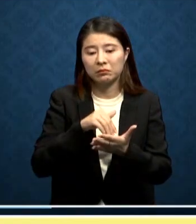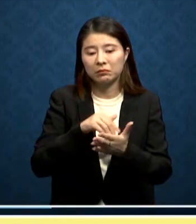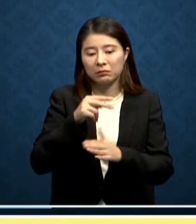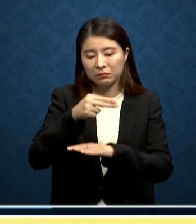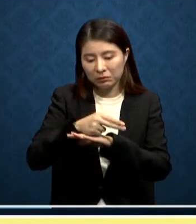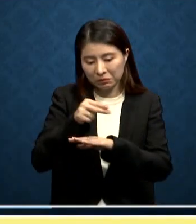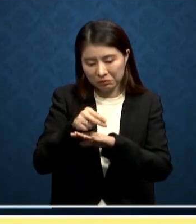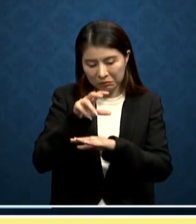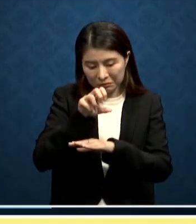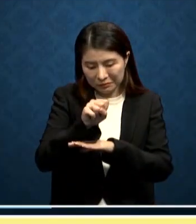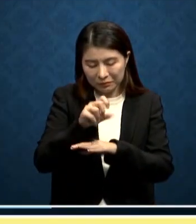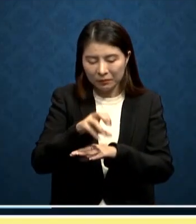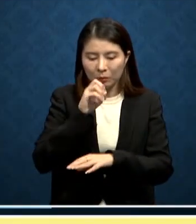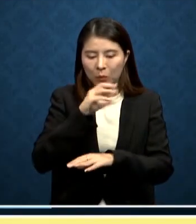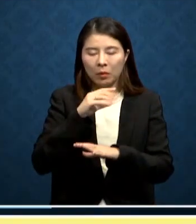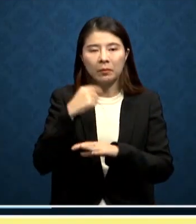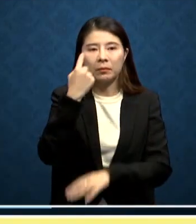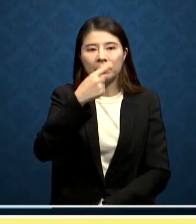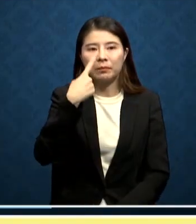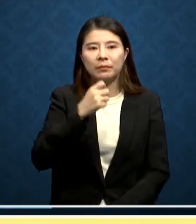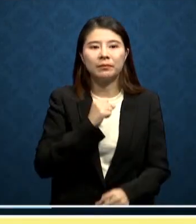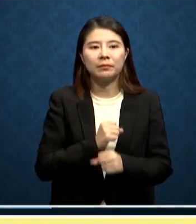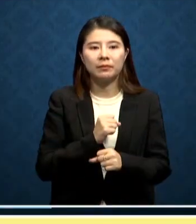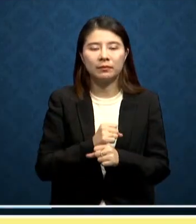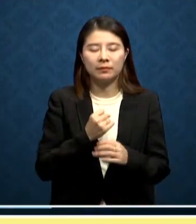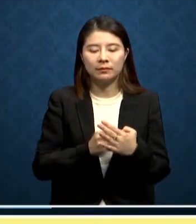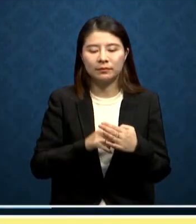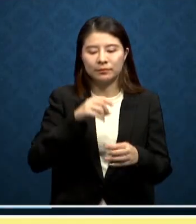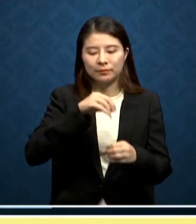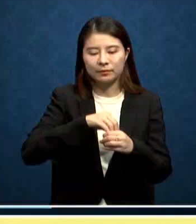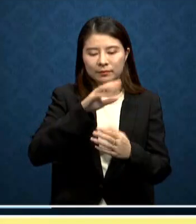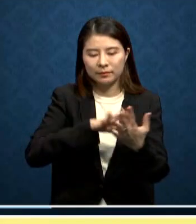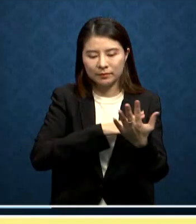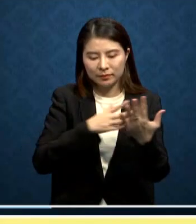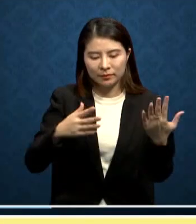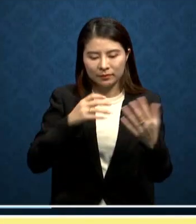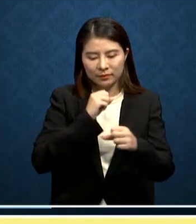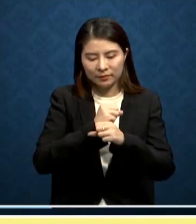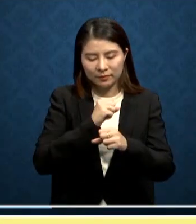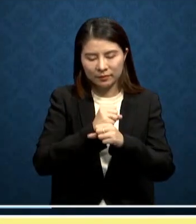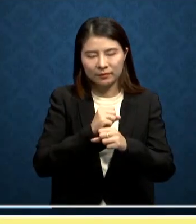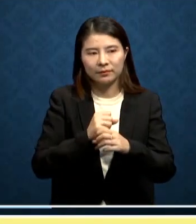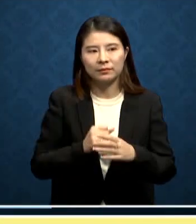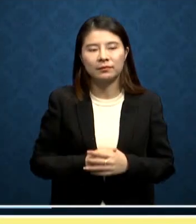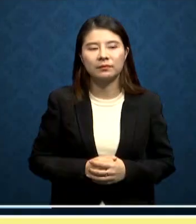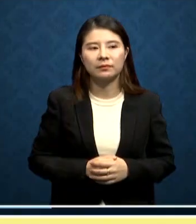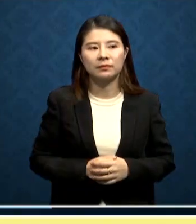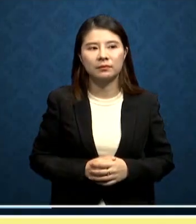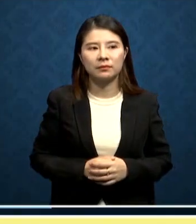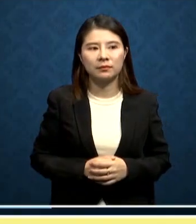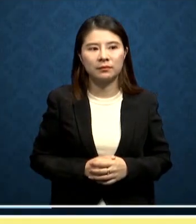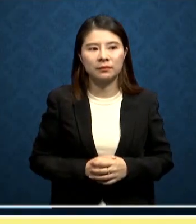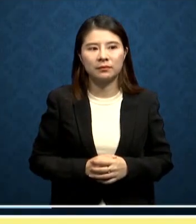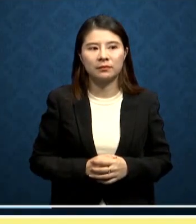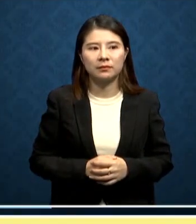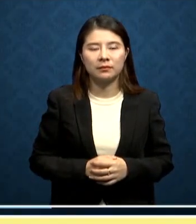นี้เนี่ยถ้าท่านเพิ่มแผนงานไปได้นะในพันธกิจที่ 1ก็ดีพันธกิจที่ 3ก็ดีที่ผม